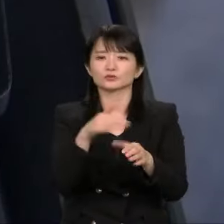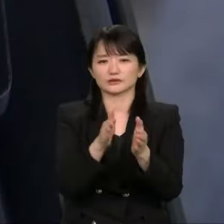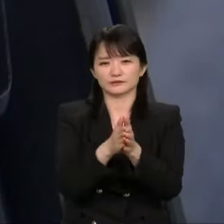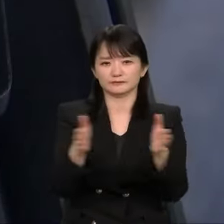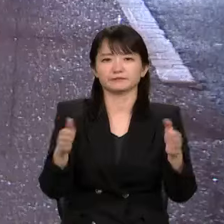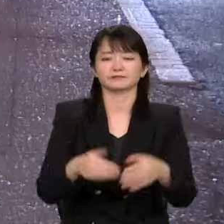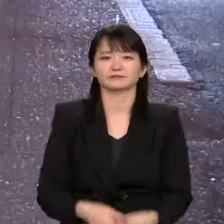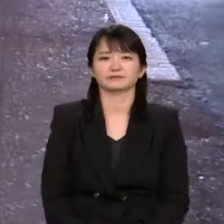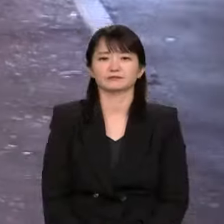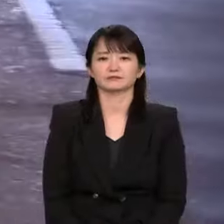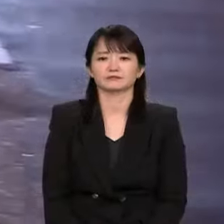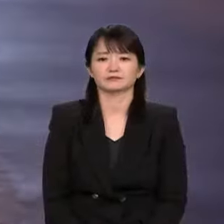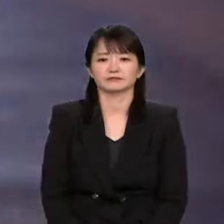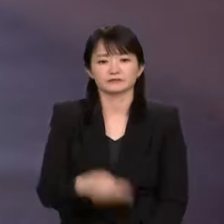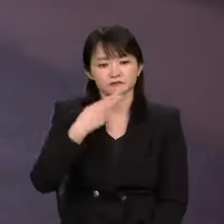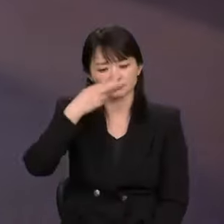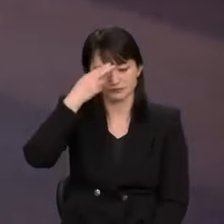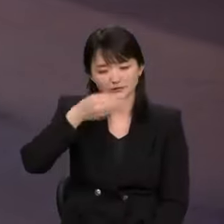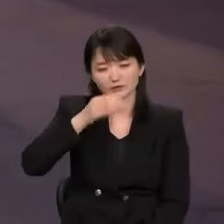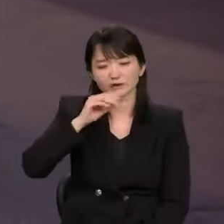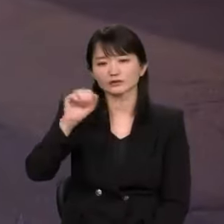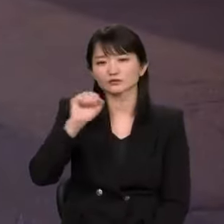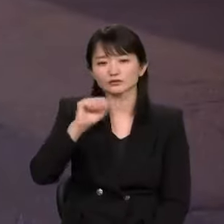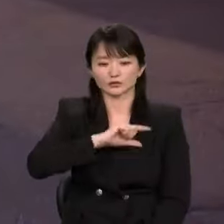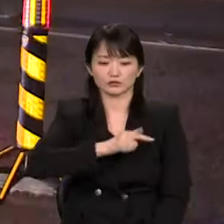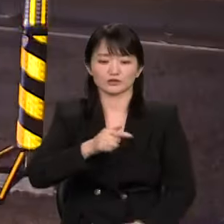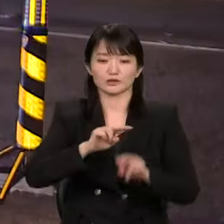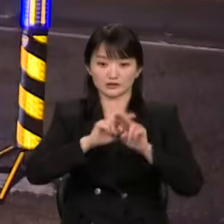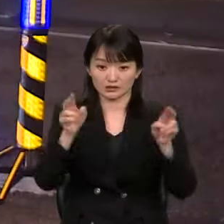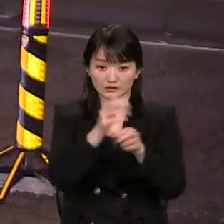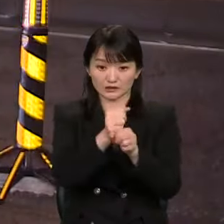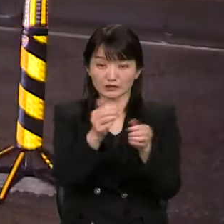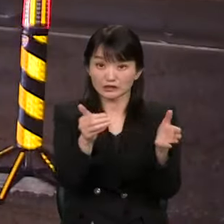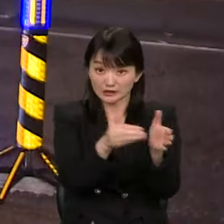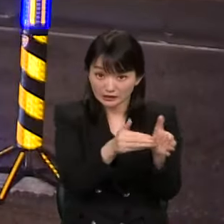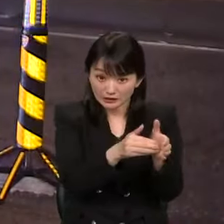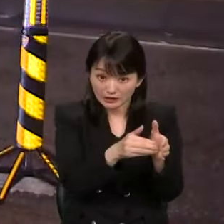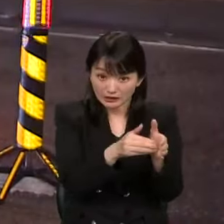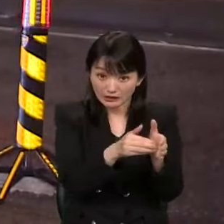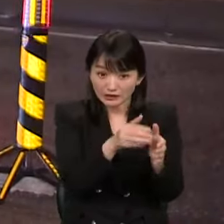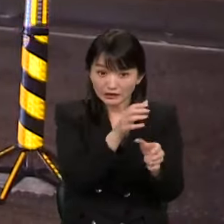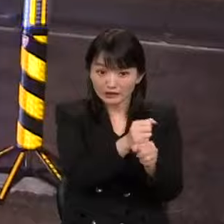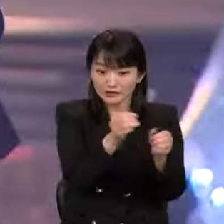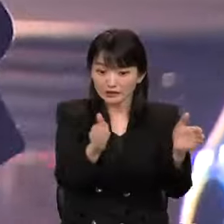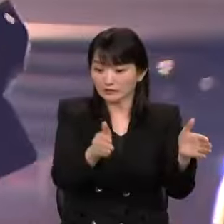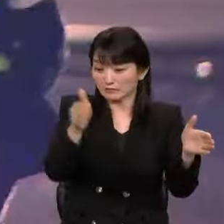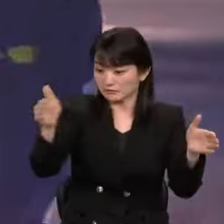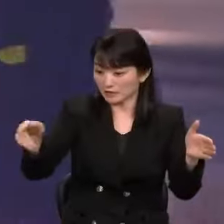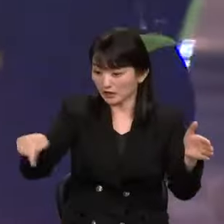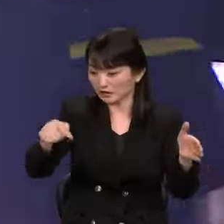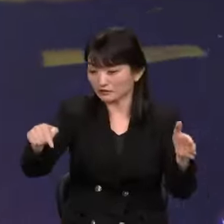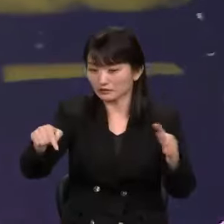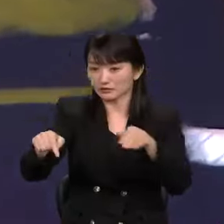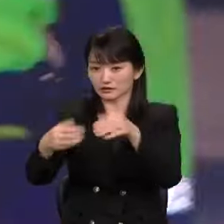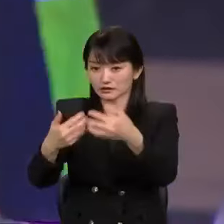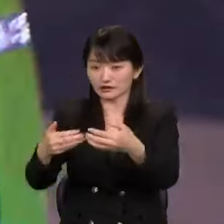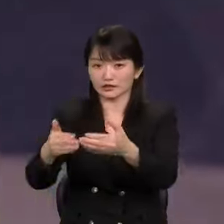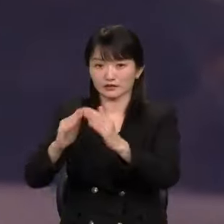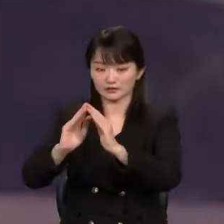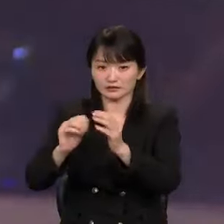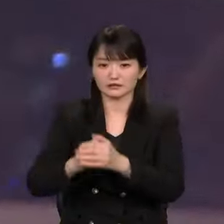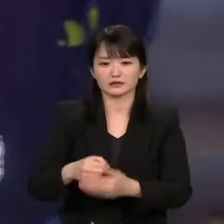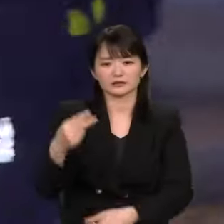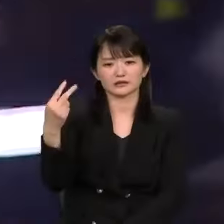시작됐습니다. 음주운전 면허 취소 기간이 끝난 뒤 취소 기간만큼 설치해야 하기 때문에 이르면